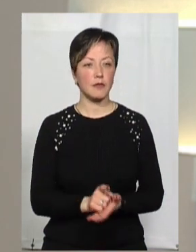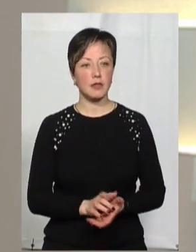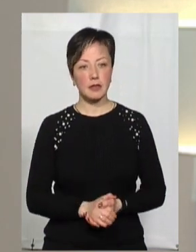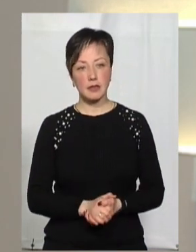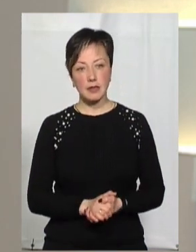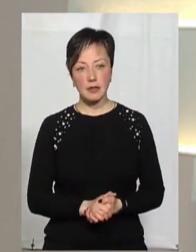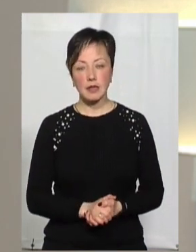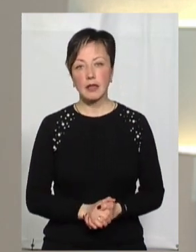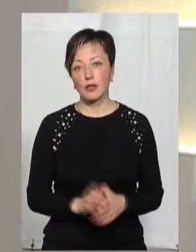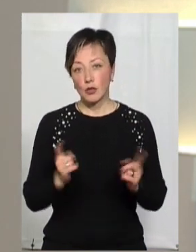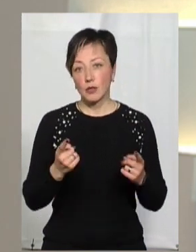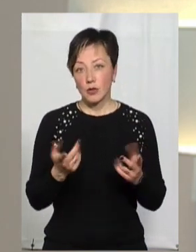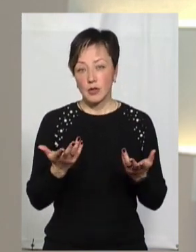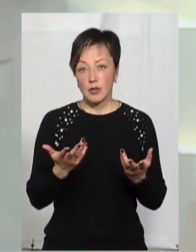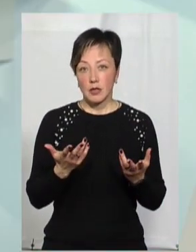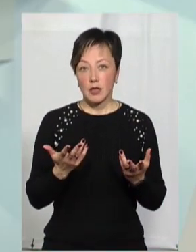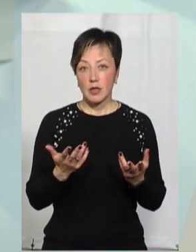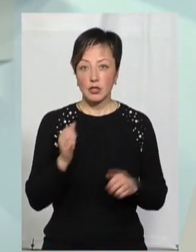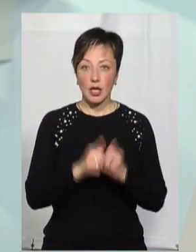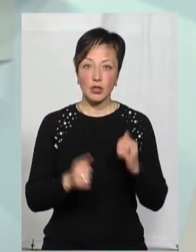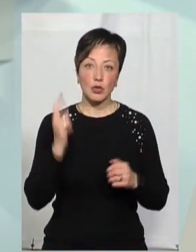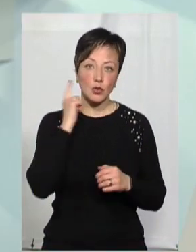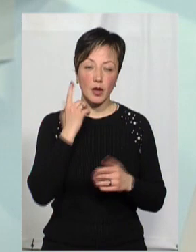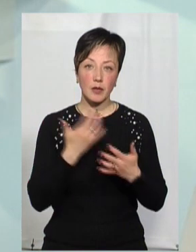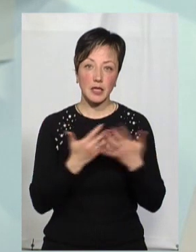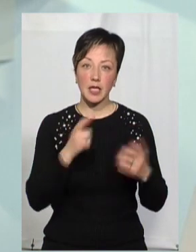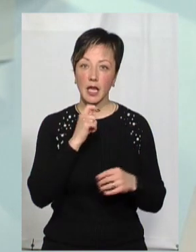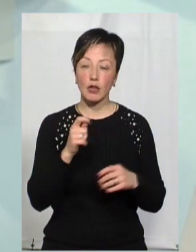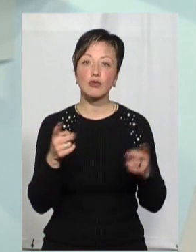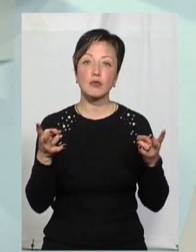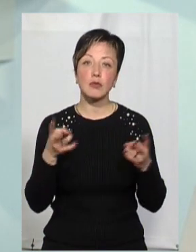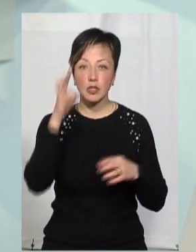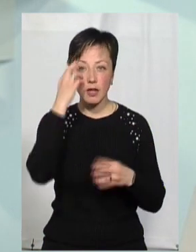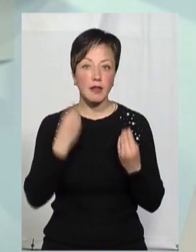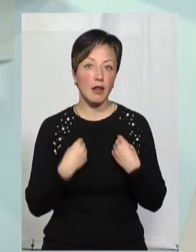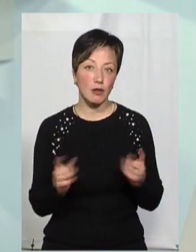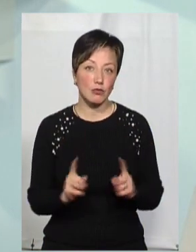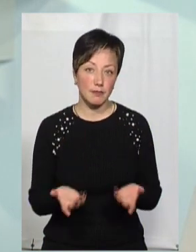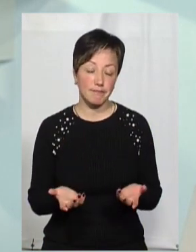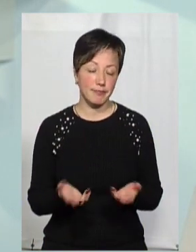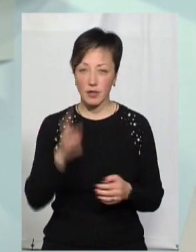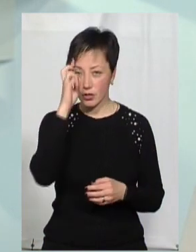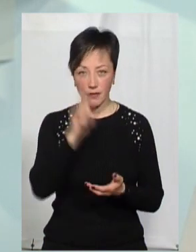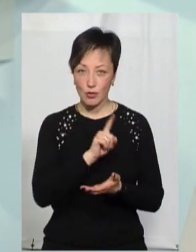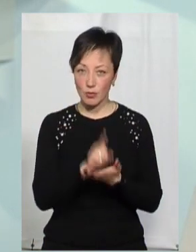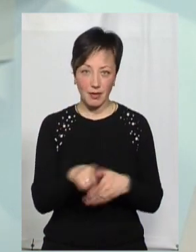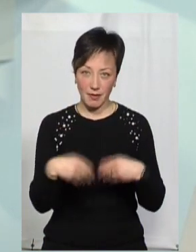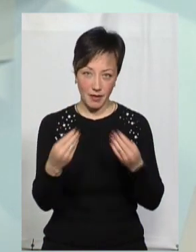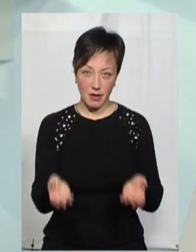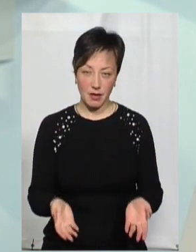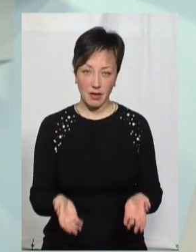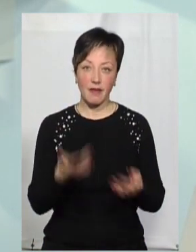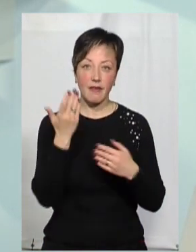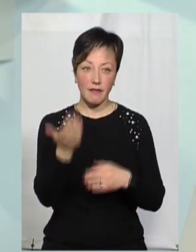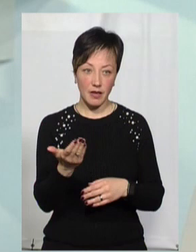повинна. І ми часом слухаємо різні інтерв'ю, і от питаються, а що мені держава дала? Держава не зобов'язана вам